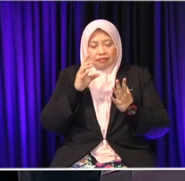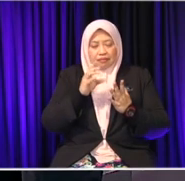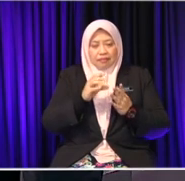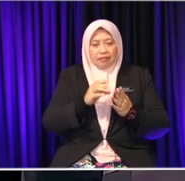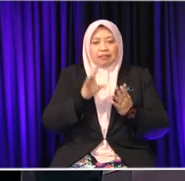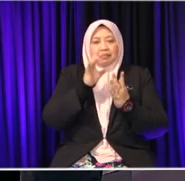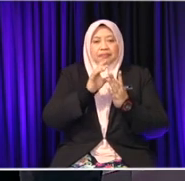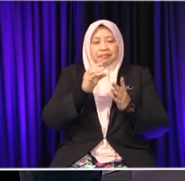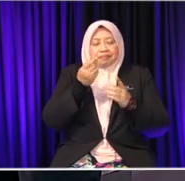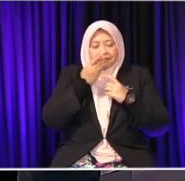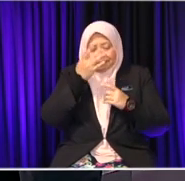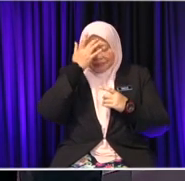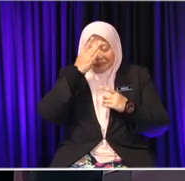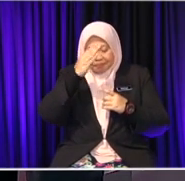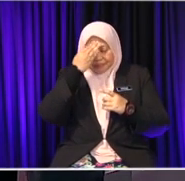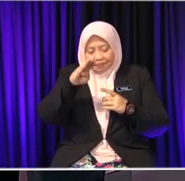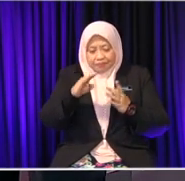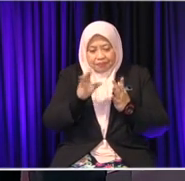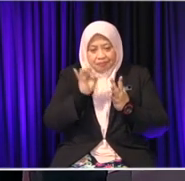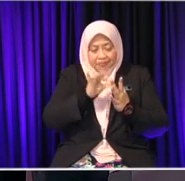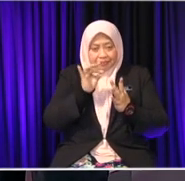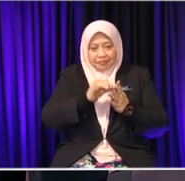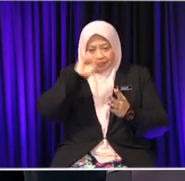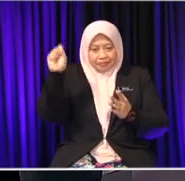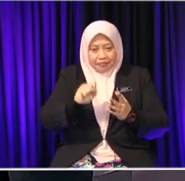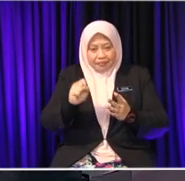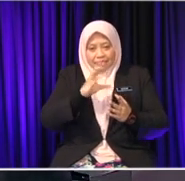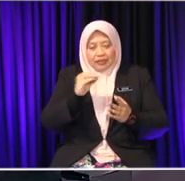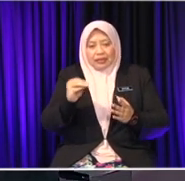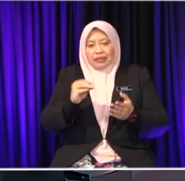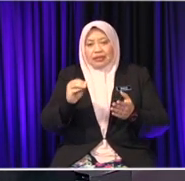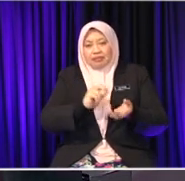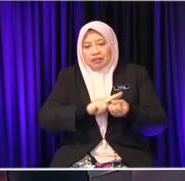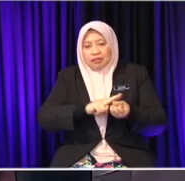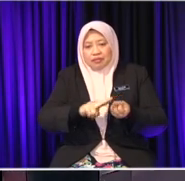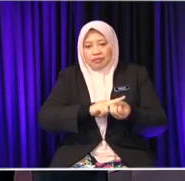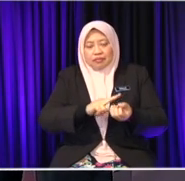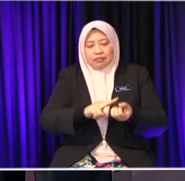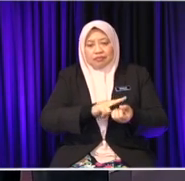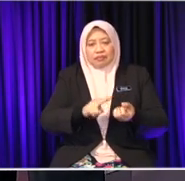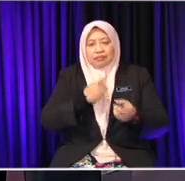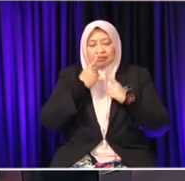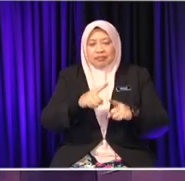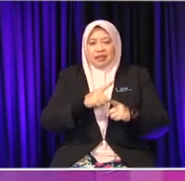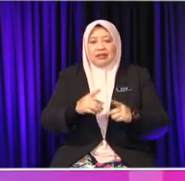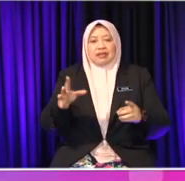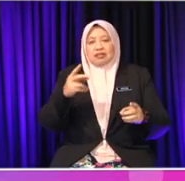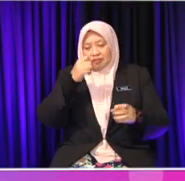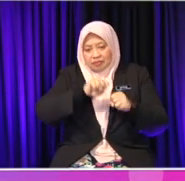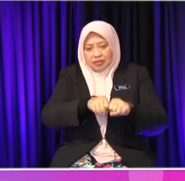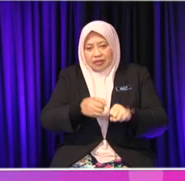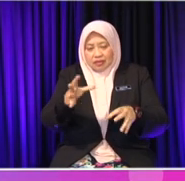soalnya cuma menghapuskan jawaban supaya kita cepat tangkap Oke soalnya berikutnya yang keempat